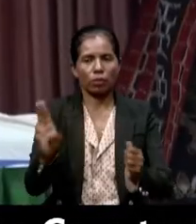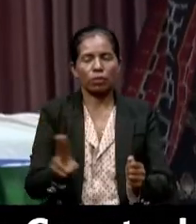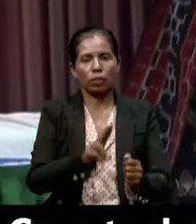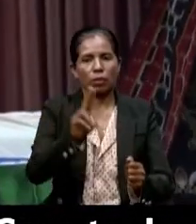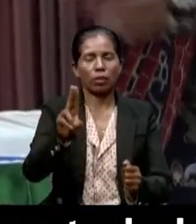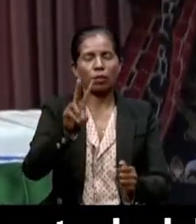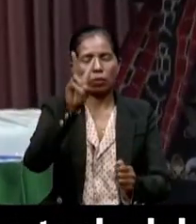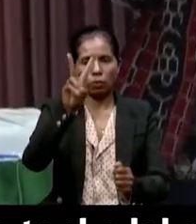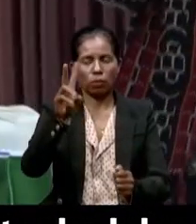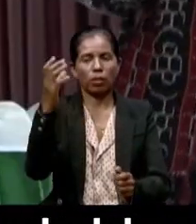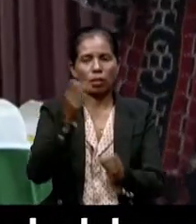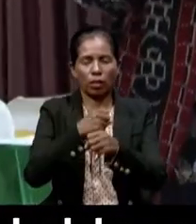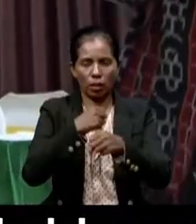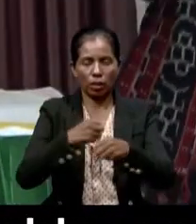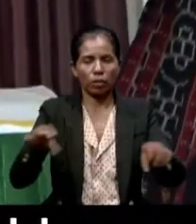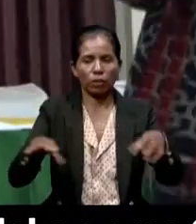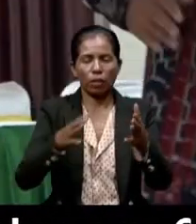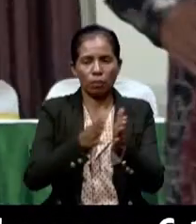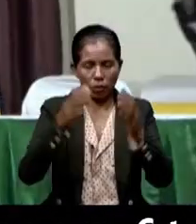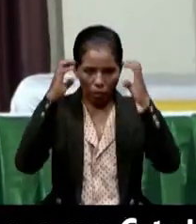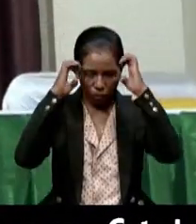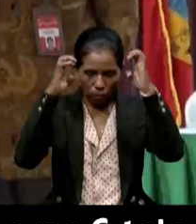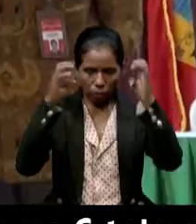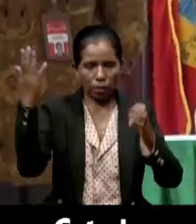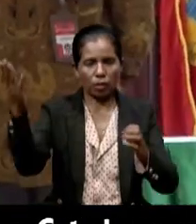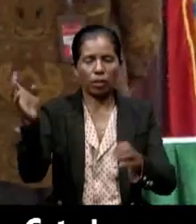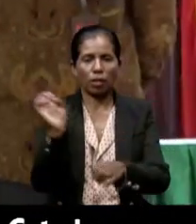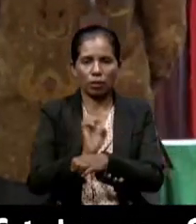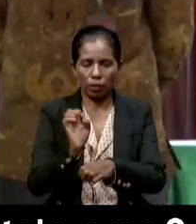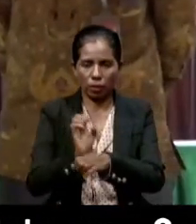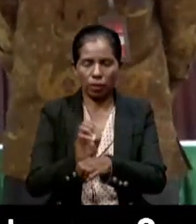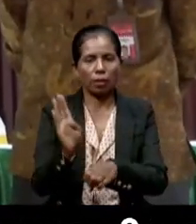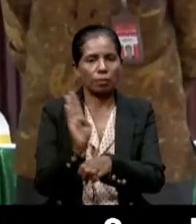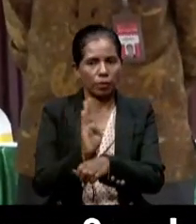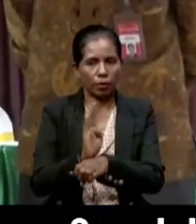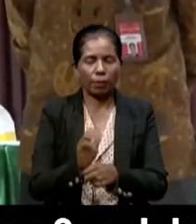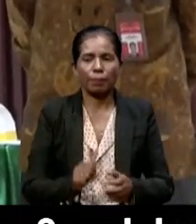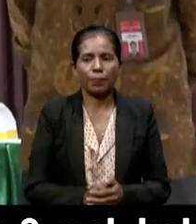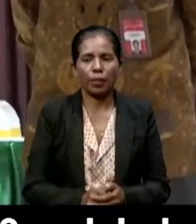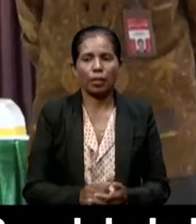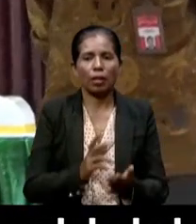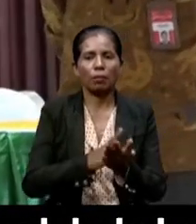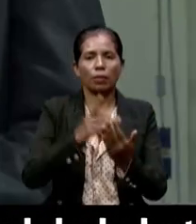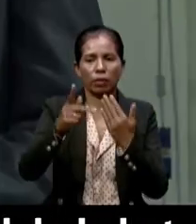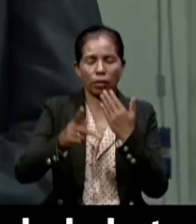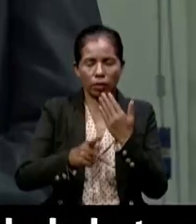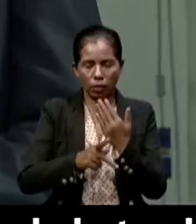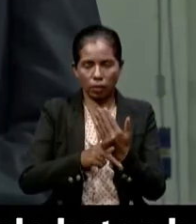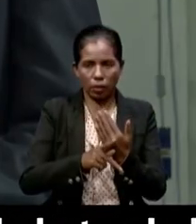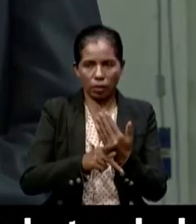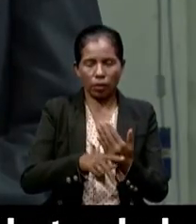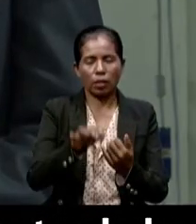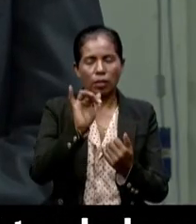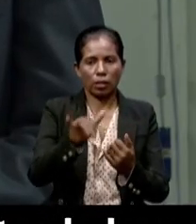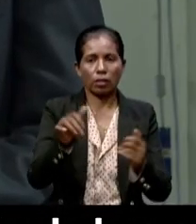Rua Nebehalao, onde a sai qualidade educação liliu e a área economia business. O nome programa da double degree é